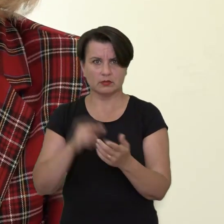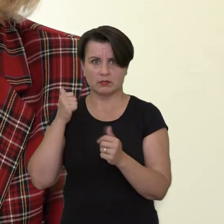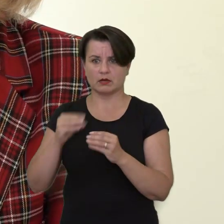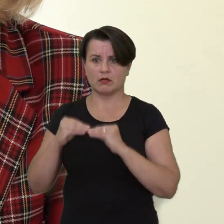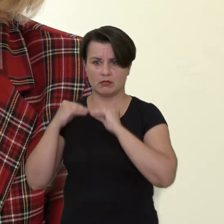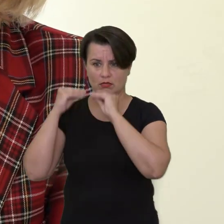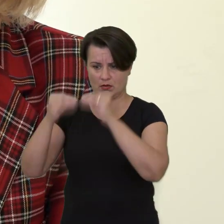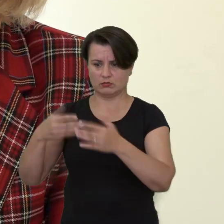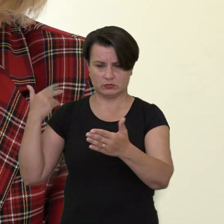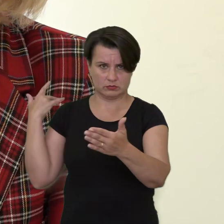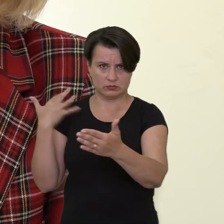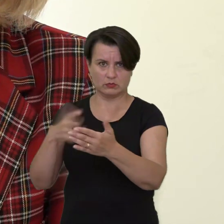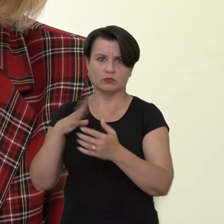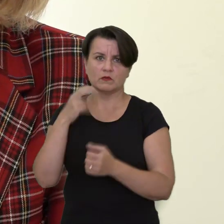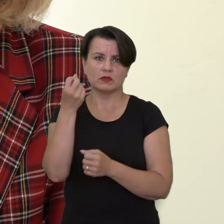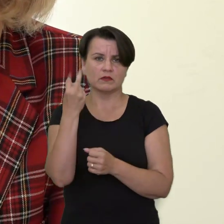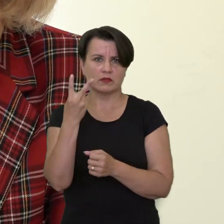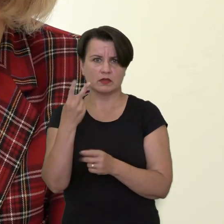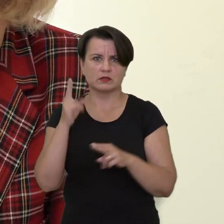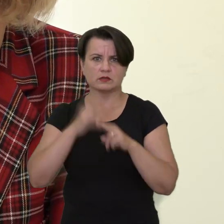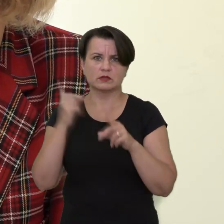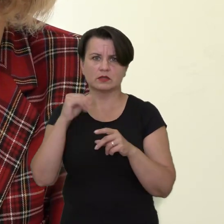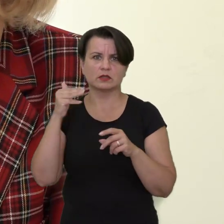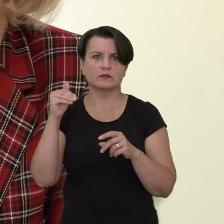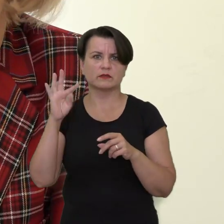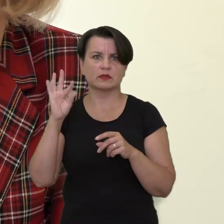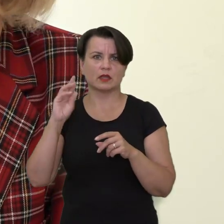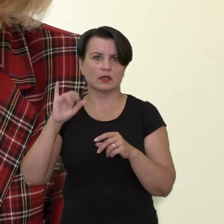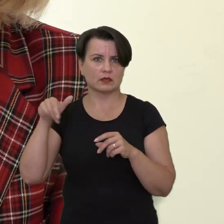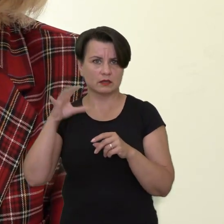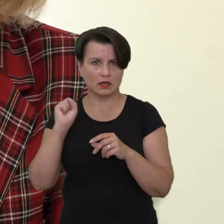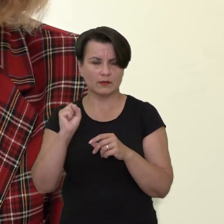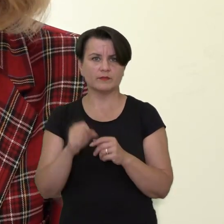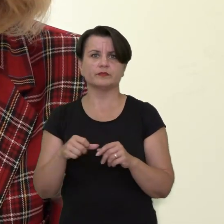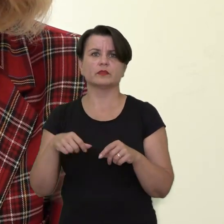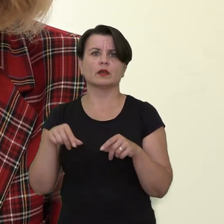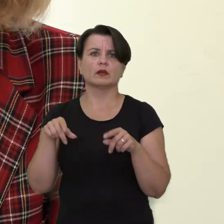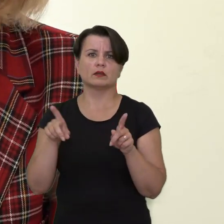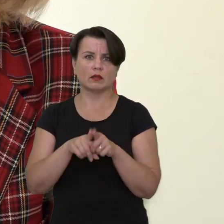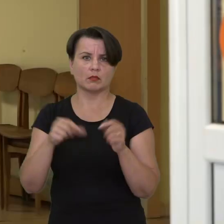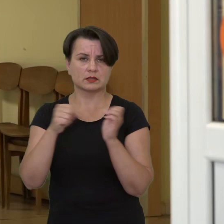dešimtmetį Lietuvoje buvo užregistruota tik 12 susirgimų difterija, taip pat